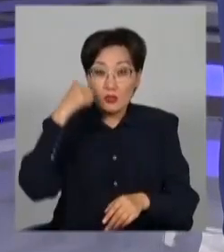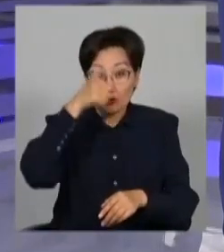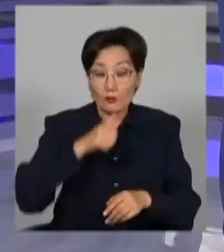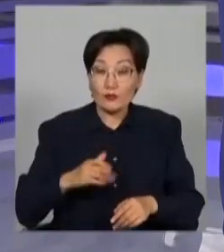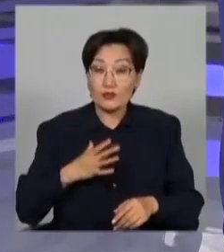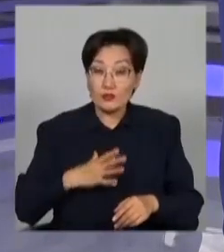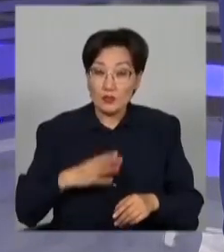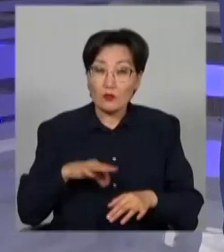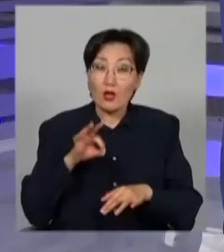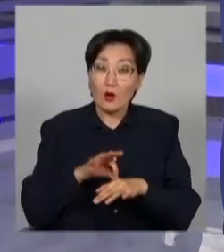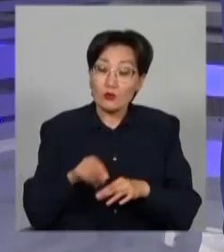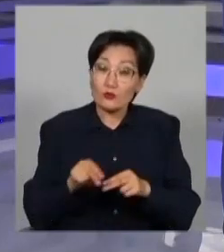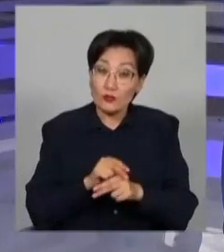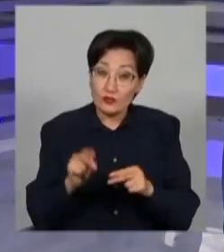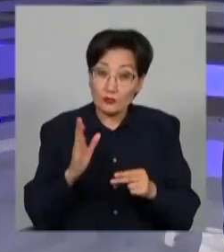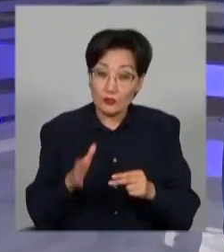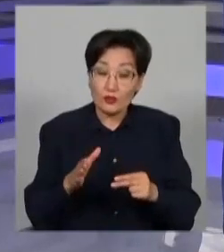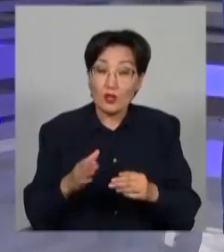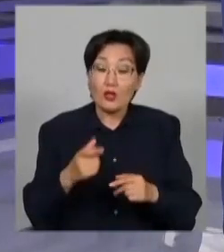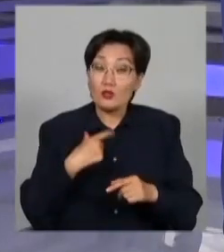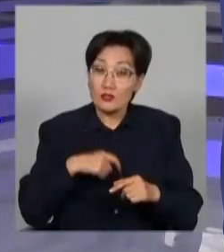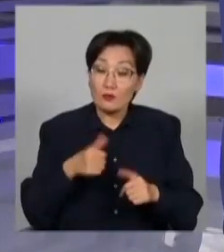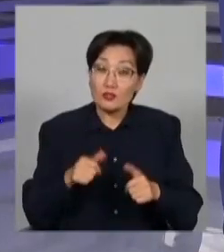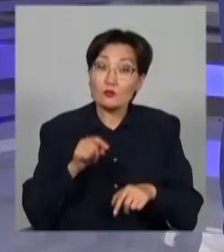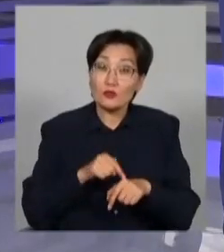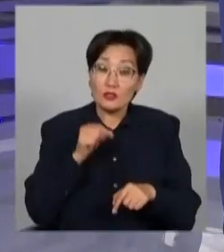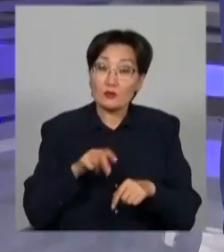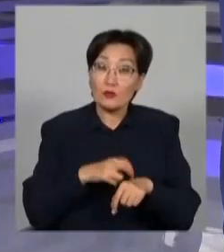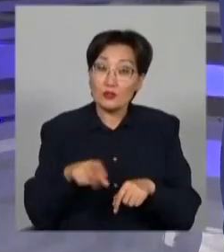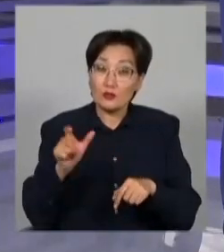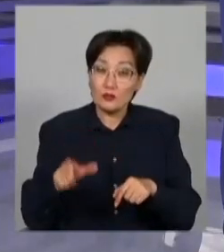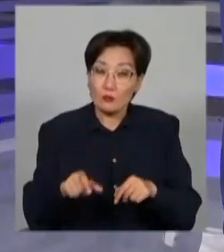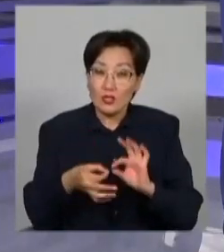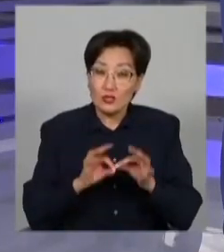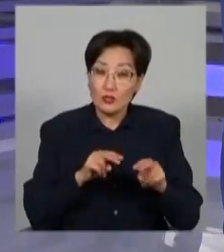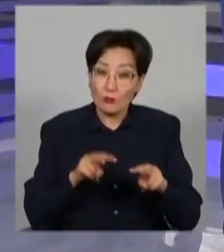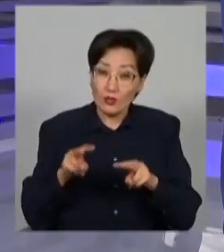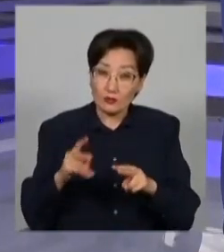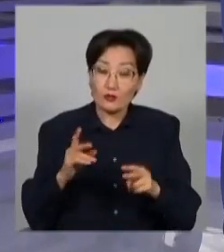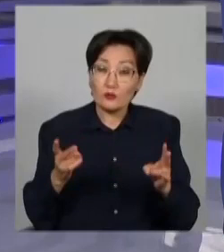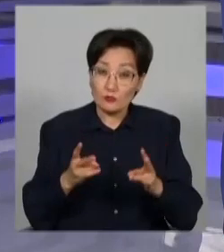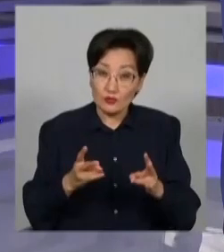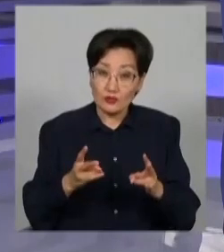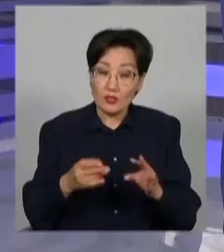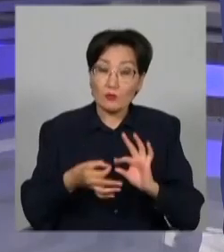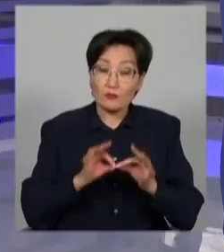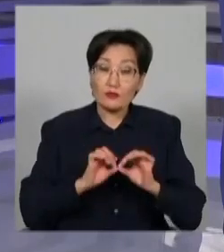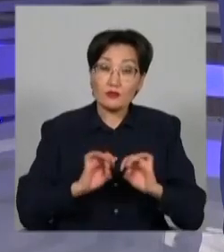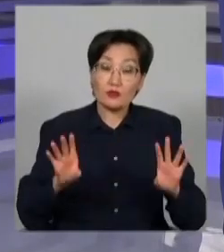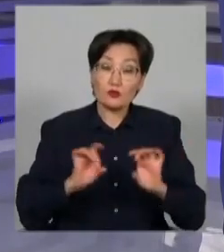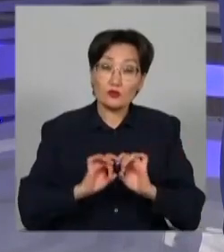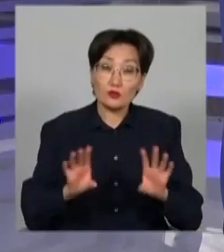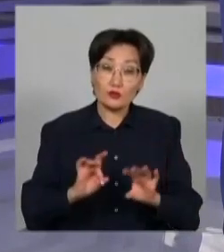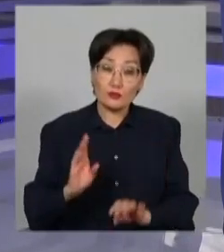келген сырқатынан айықтырды. Бүгінде науқас өзін жақсы сезінгенімен дәрігерлердің ішіті бақылауында болуы тиіс. Тақырыпты әріптесім